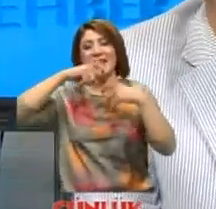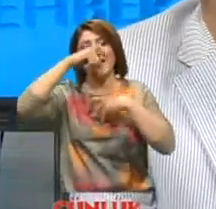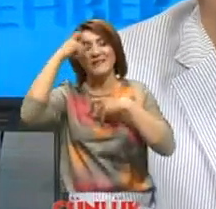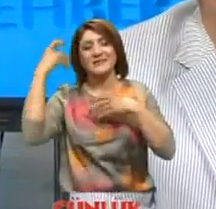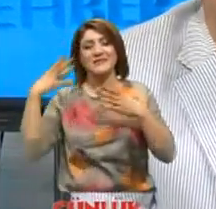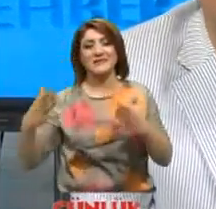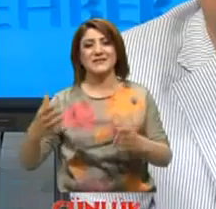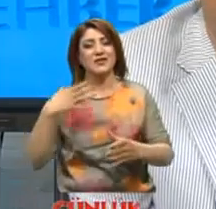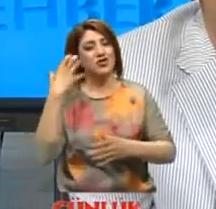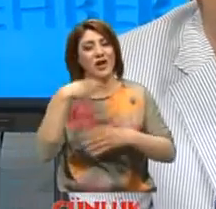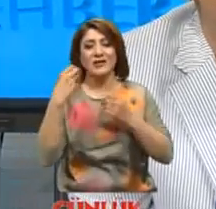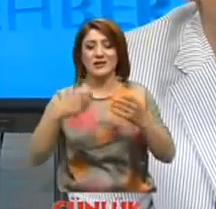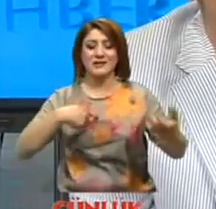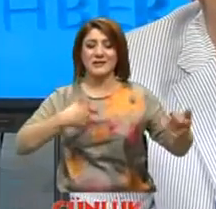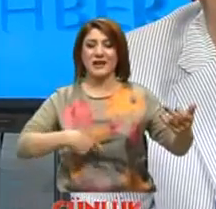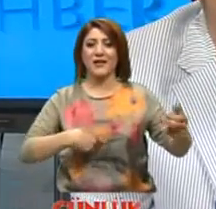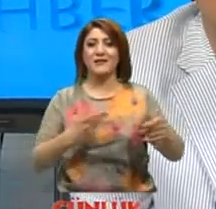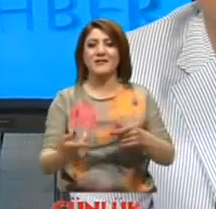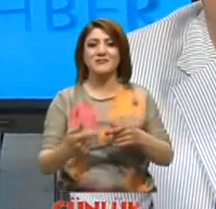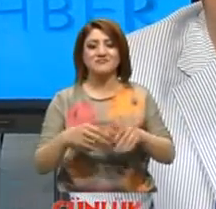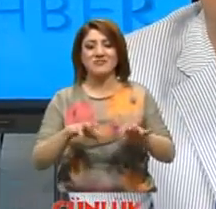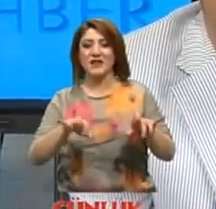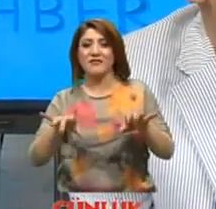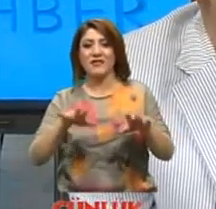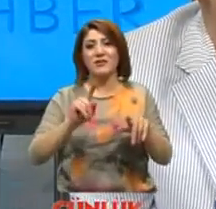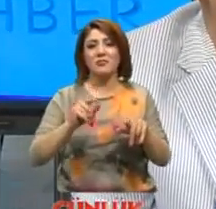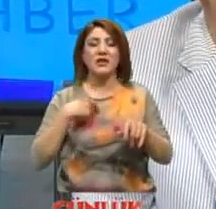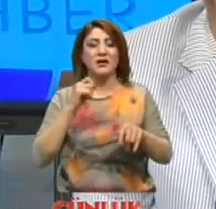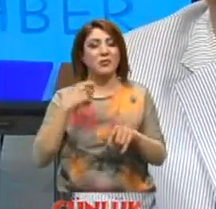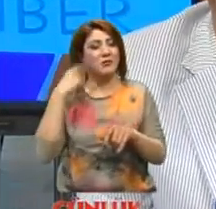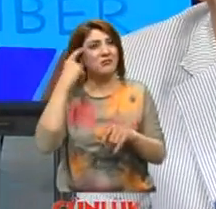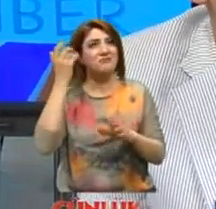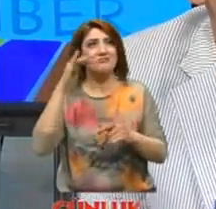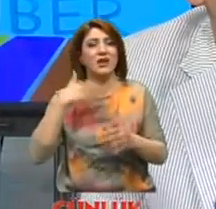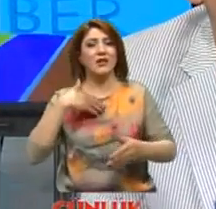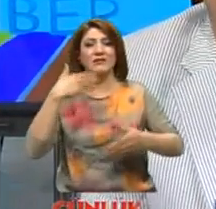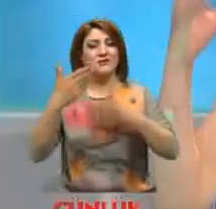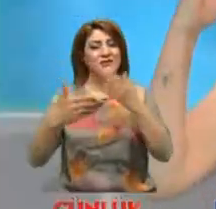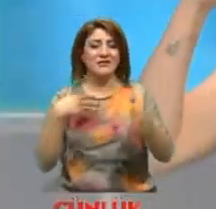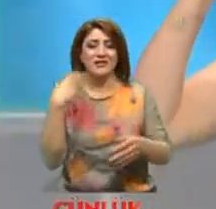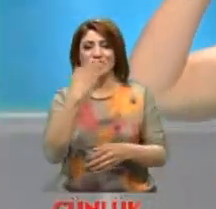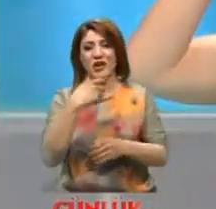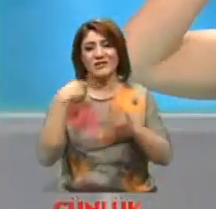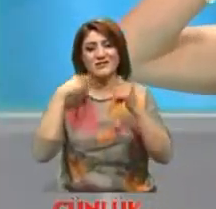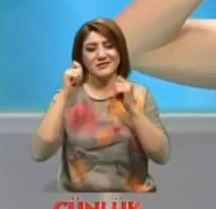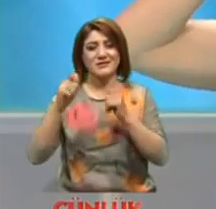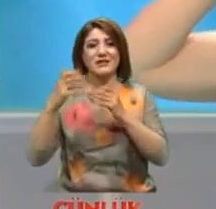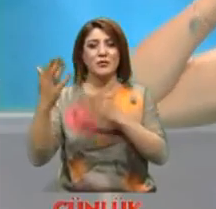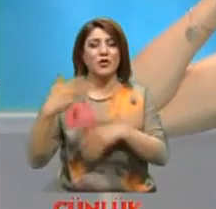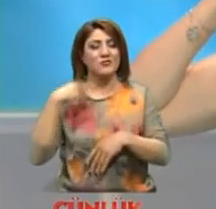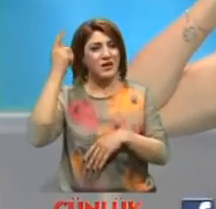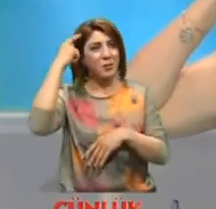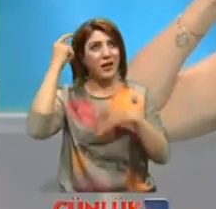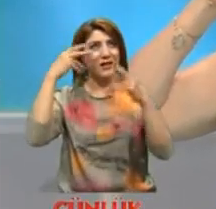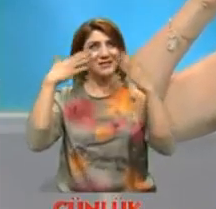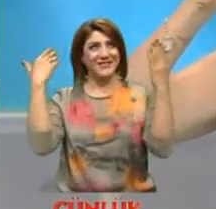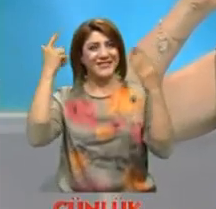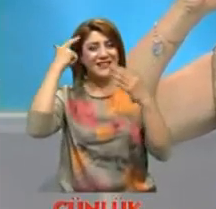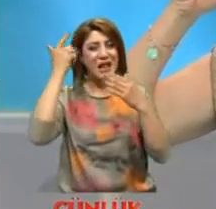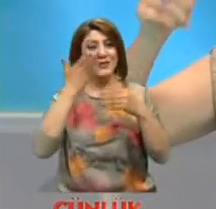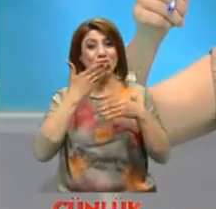tam. Gitar, klavye eşliğinde çıkıyorum. Kafama ne gelirse söylüyorum. Kafana gelebiliyor değil mi? Rahat kafan, açık olduğu için. Tabii